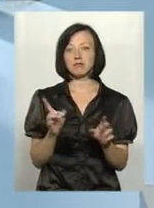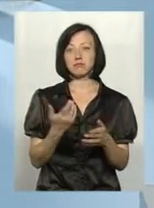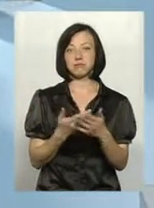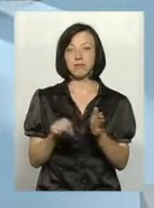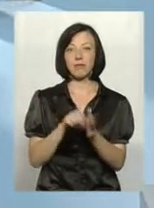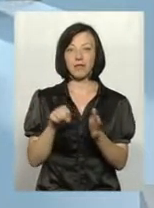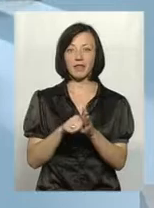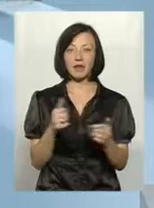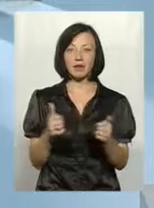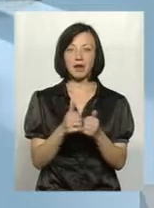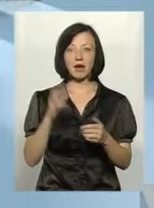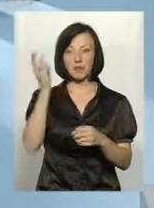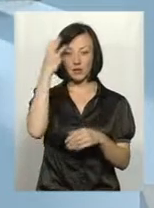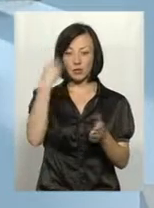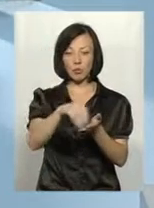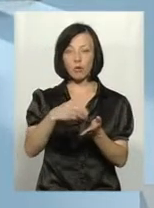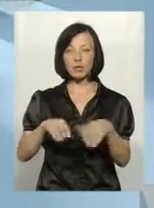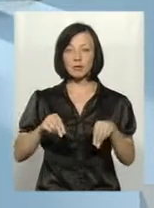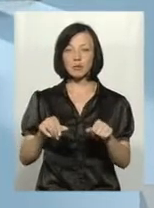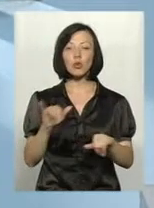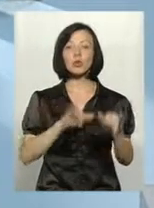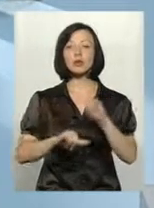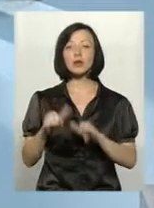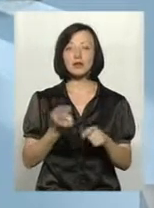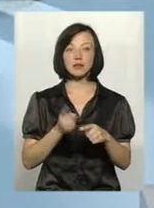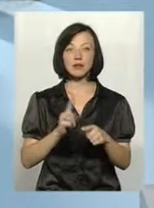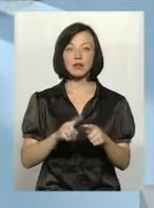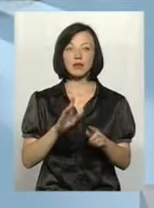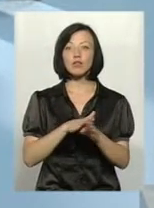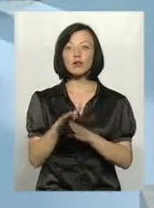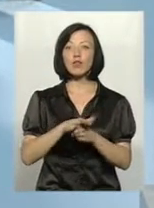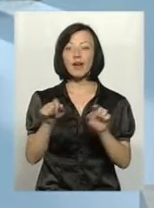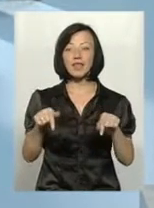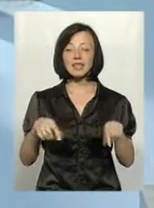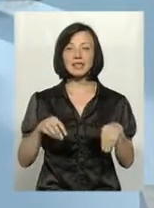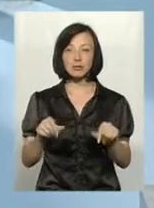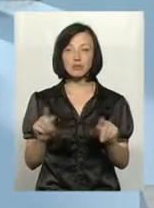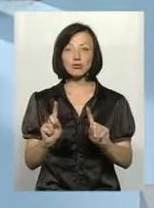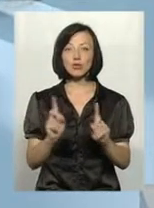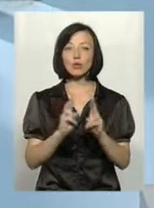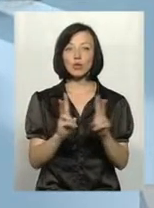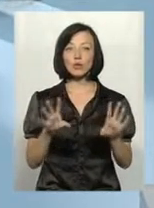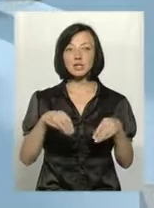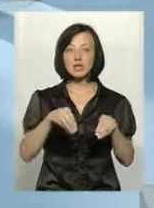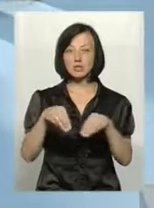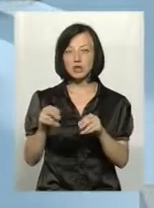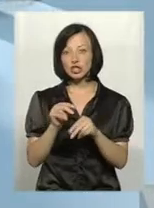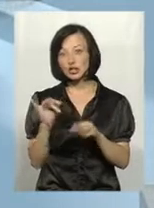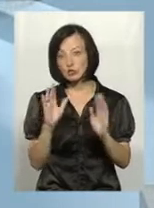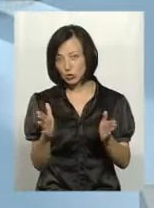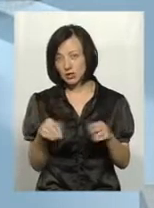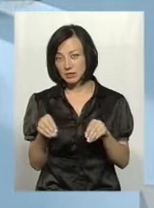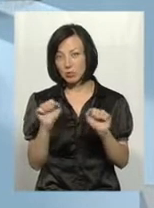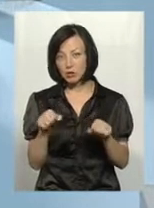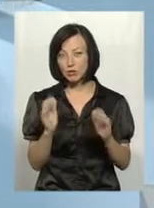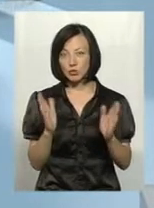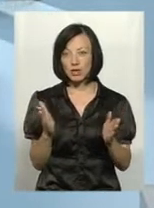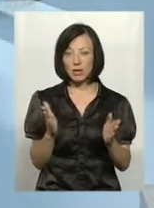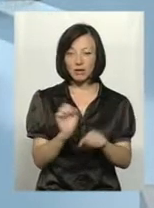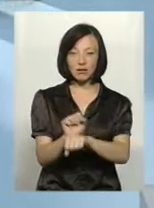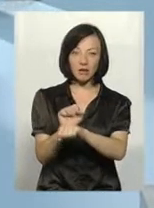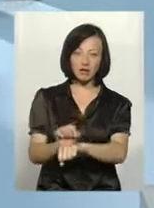біля Хмельницького поскупає землю, і куди та земля завтра піде? Що буде відбуватися на тій землі? Хто буде сіяти, чи буде сіяти, може вона буде